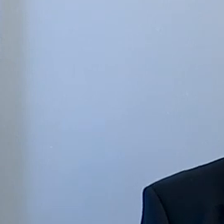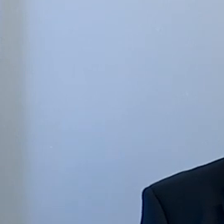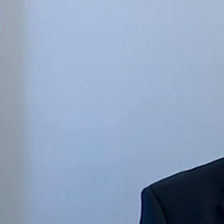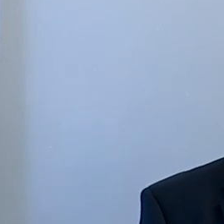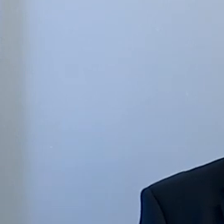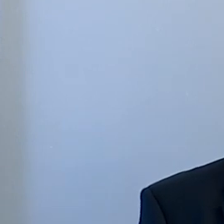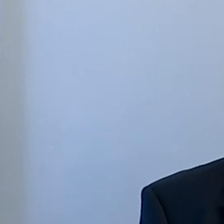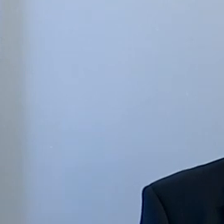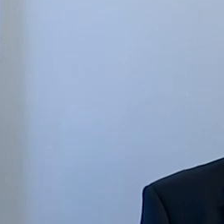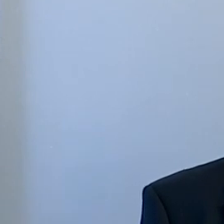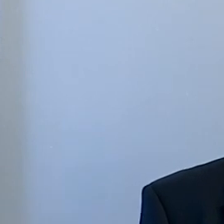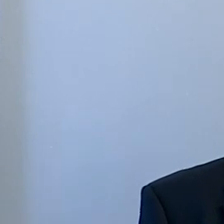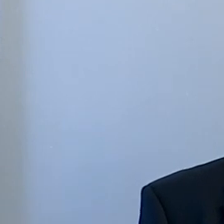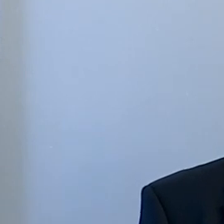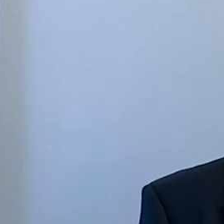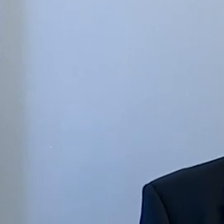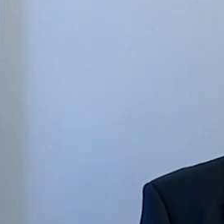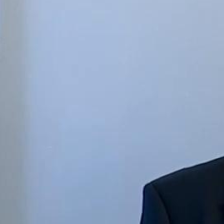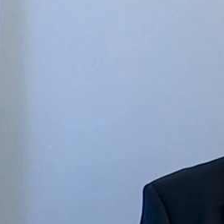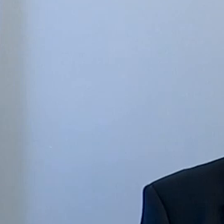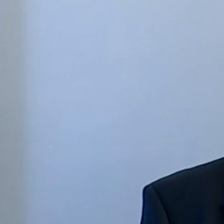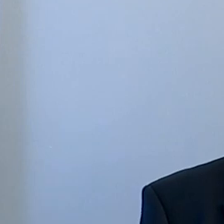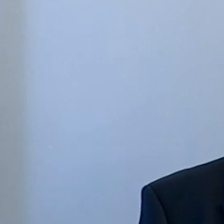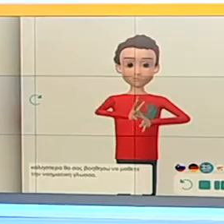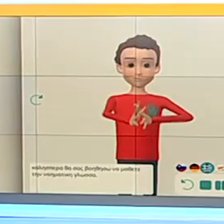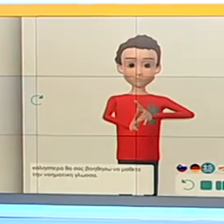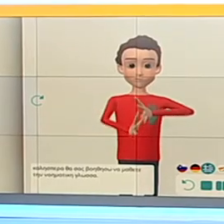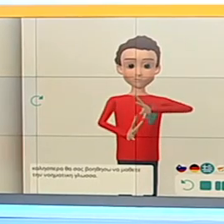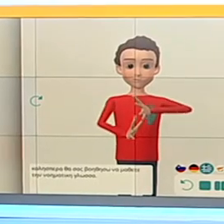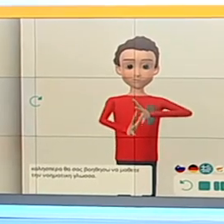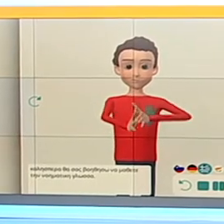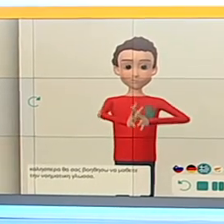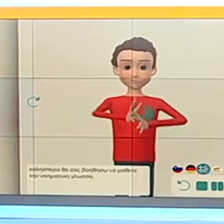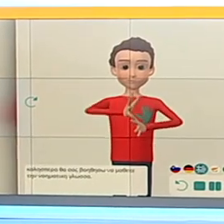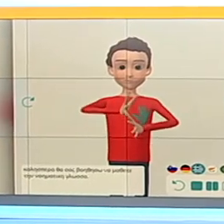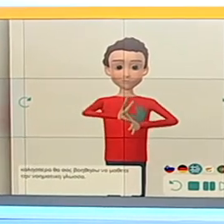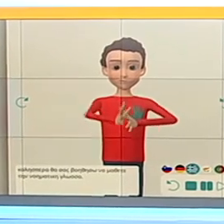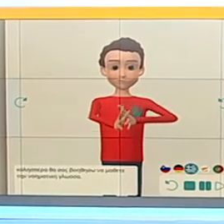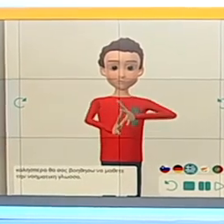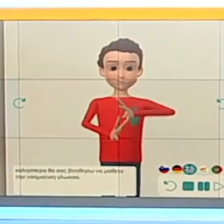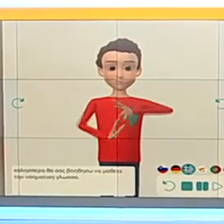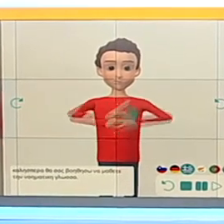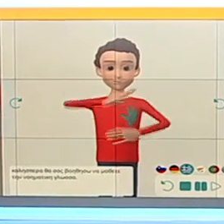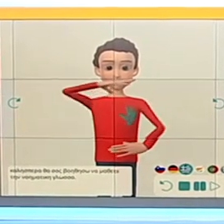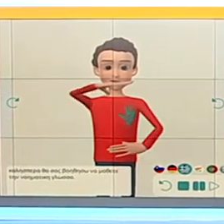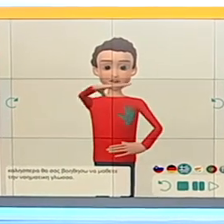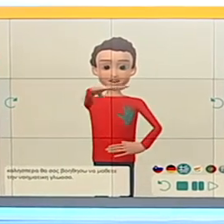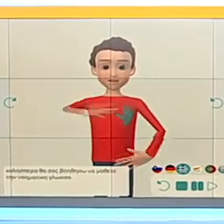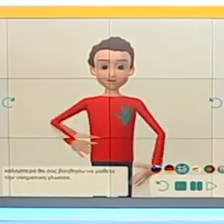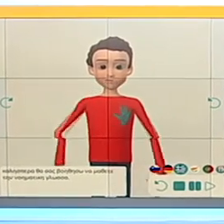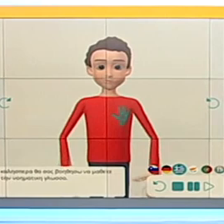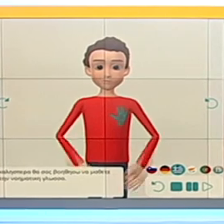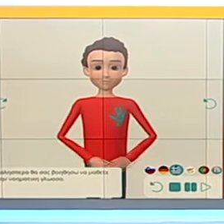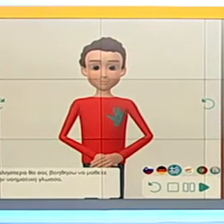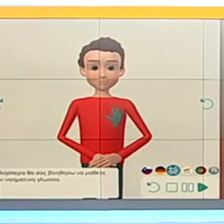τους κουφούς, καθώς κάνουν την νοηματική γλώσσα. Επίσης, πρέπει να σας πω ότι ένα θέμα που θα ήθελα να θίξω, ότι ναι, με